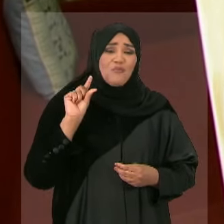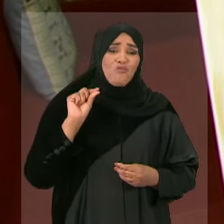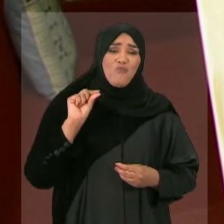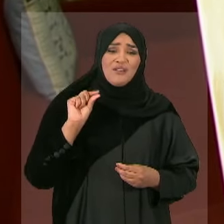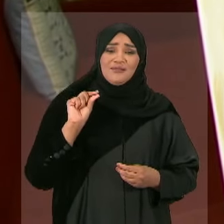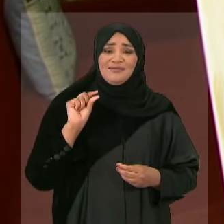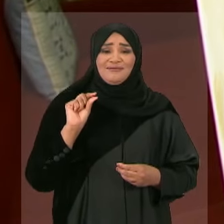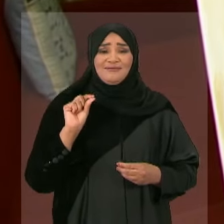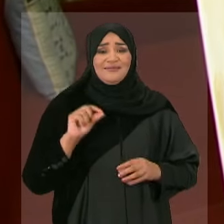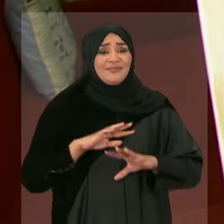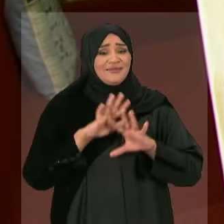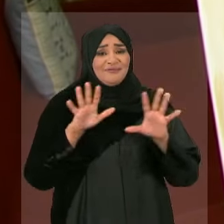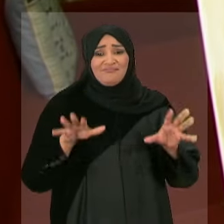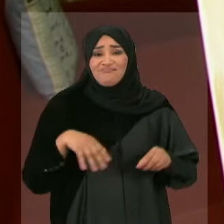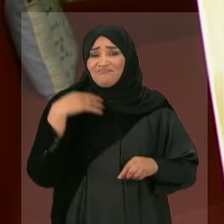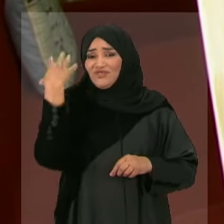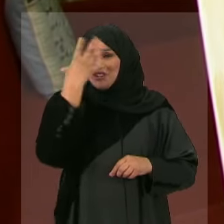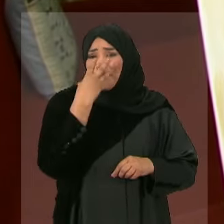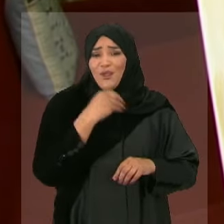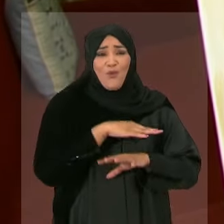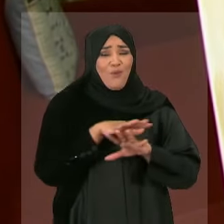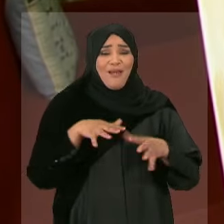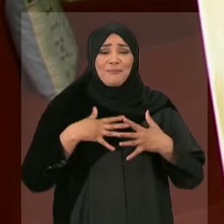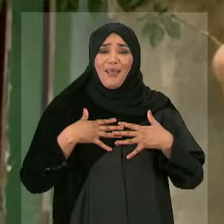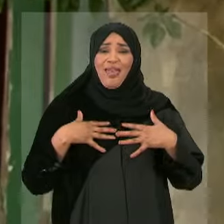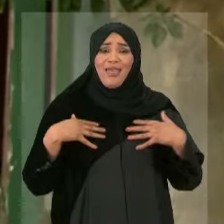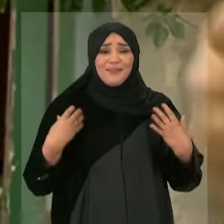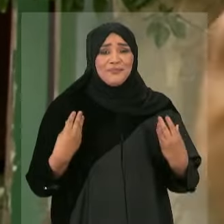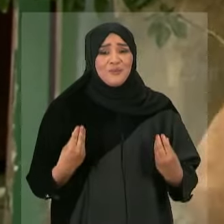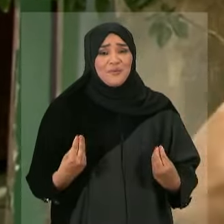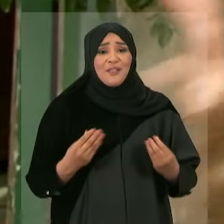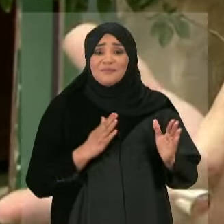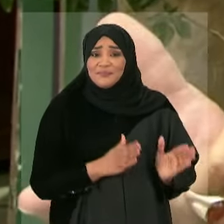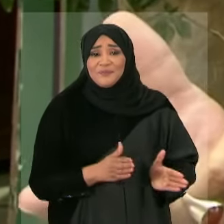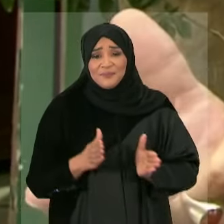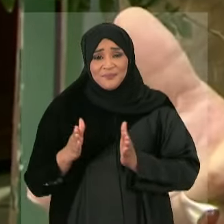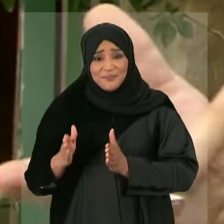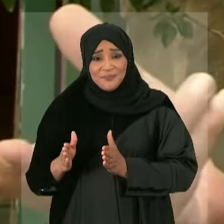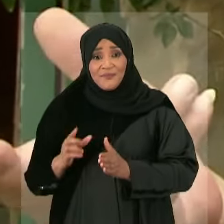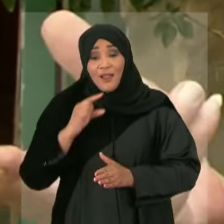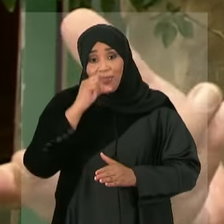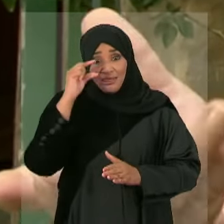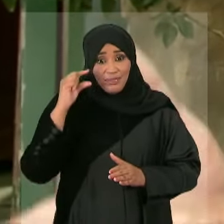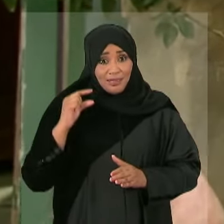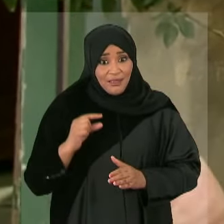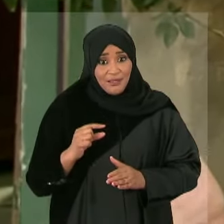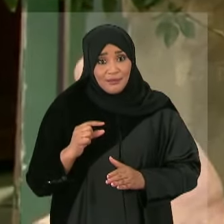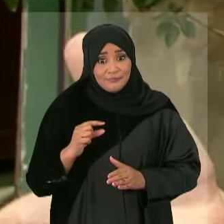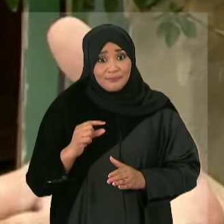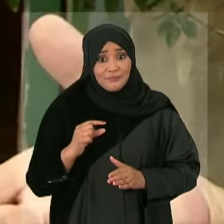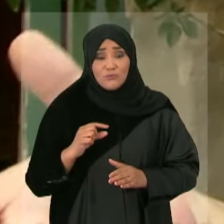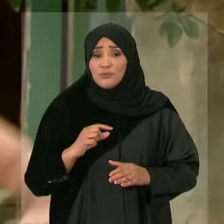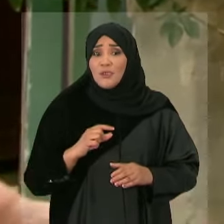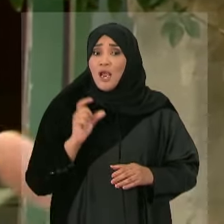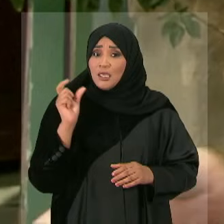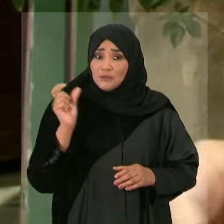يعني بتميز عن بقية أشهر السنة. الدين هو مكون، أحد مكونات الهوية، زي ما القومية، زي